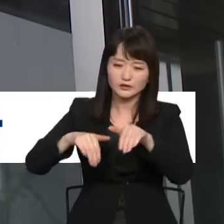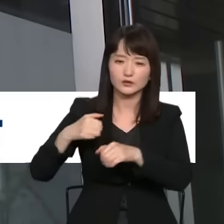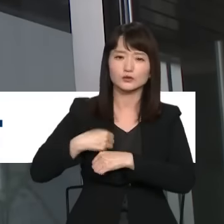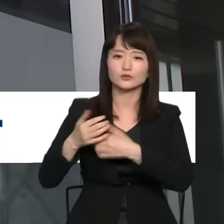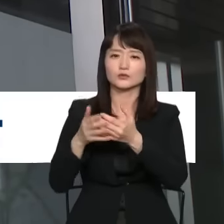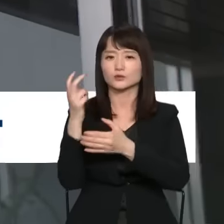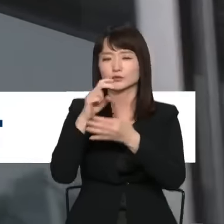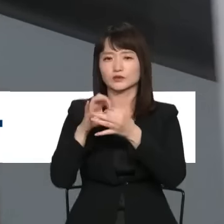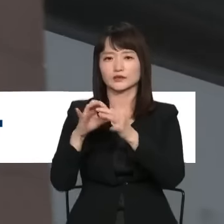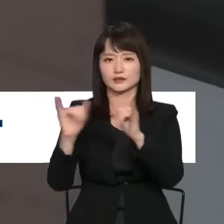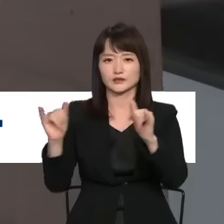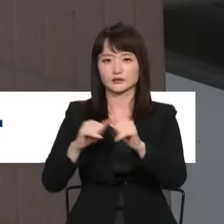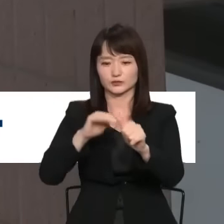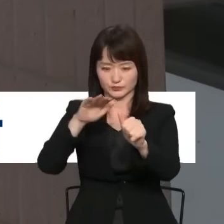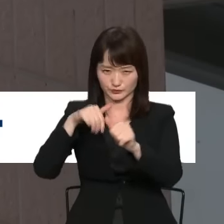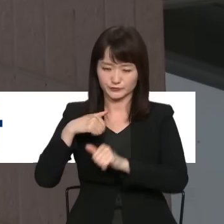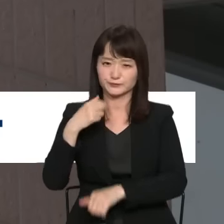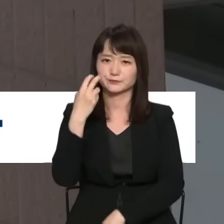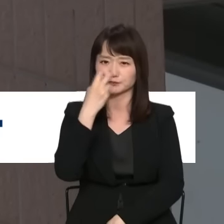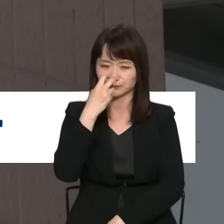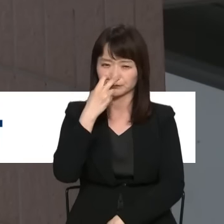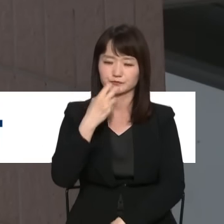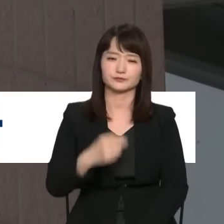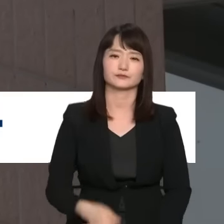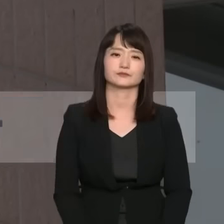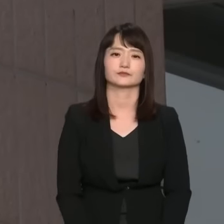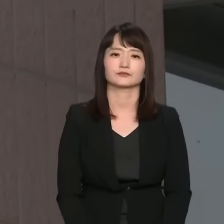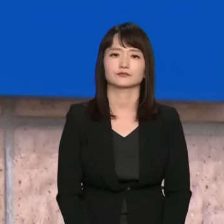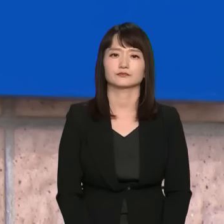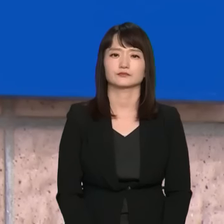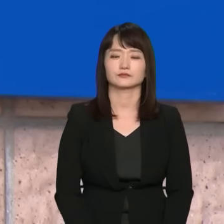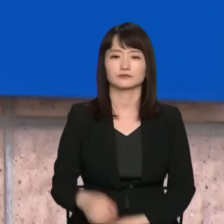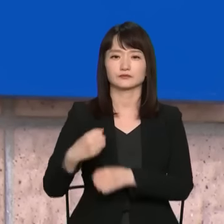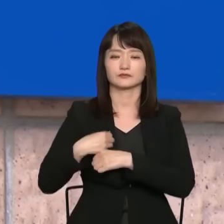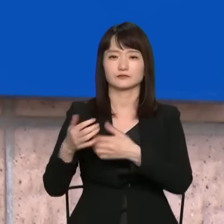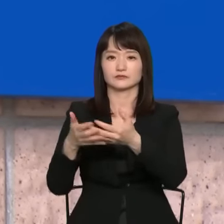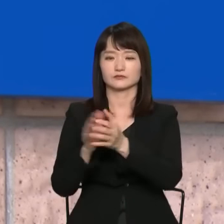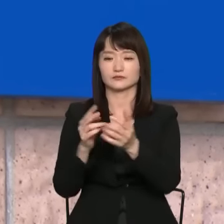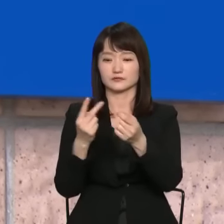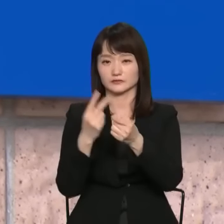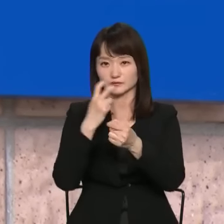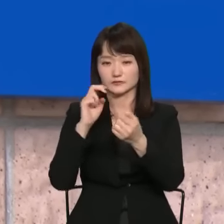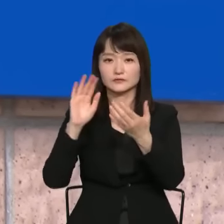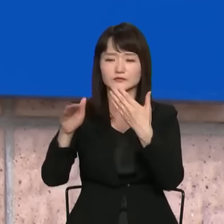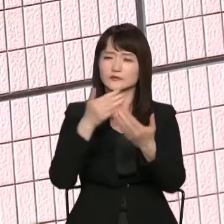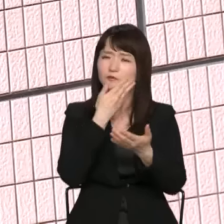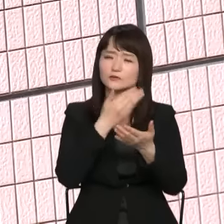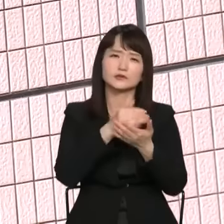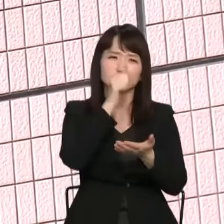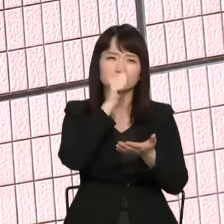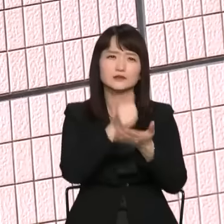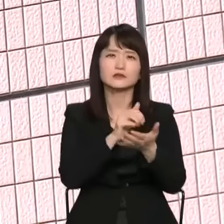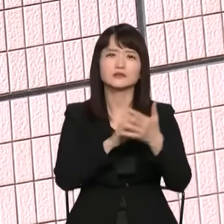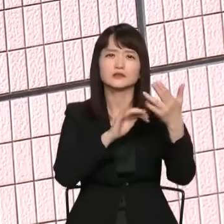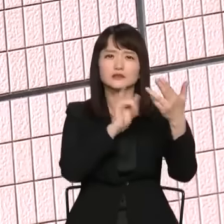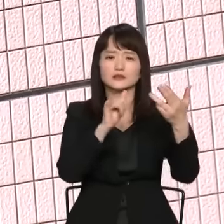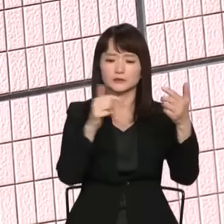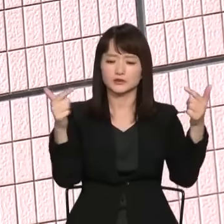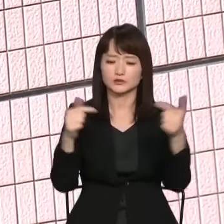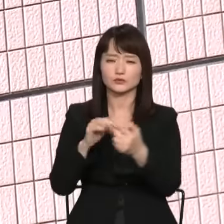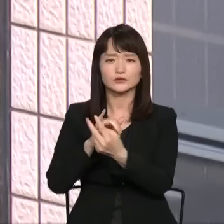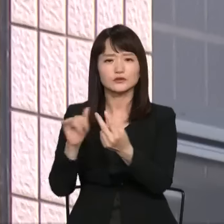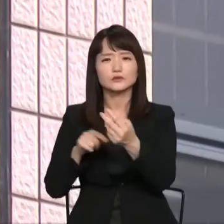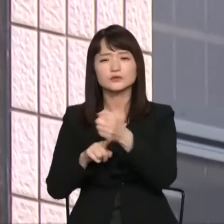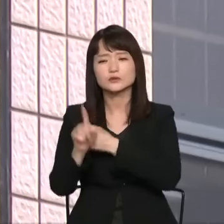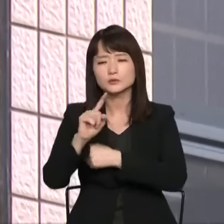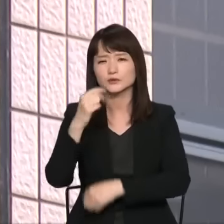조사본부 관계자를 참고인 신분으로 불러 조사했습니다. 국방부 2차 조사 이후 주요 혐의자가 8명에서 2명으로 줄어든